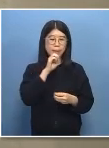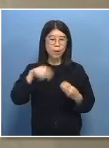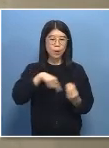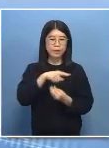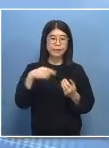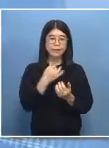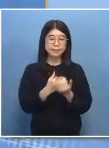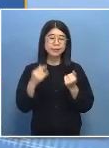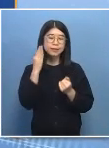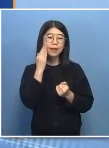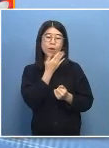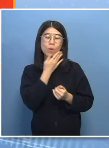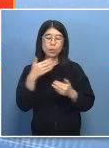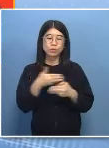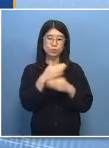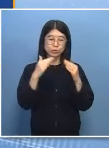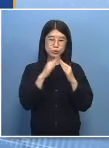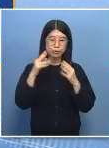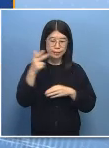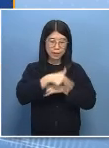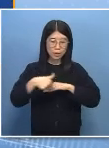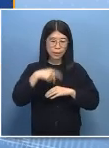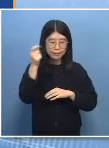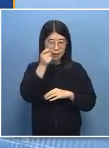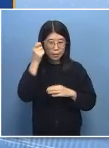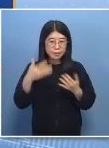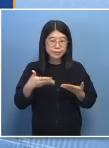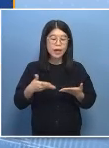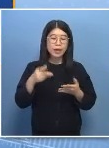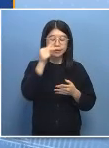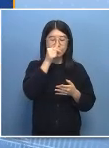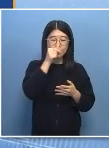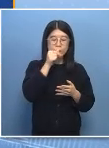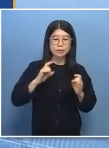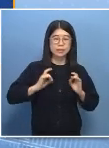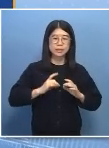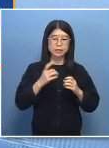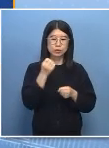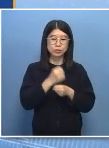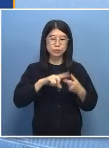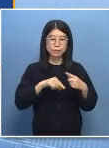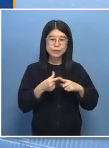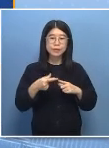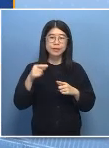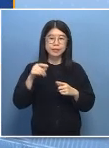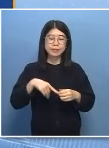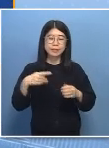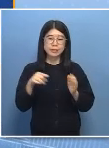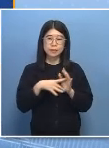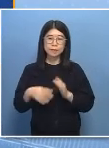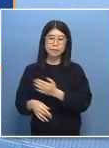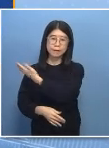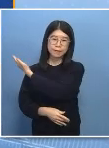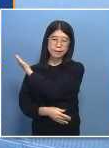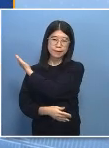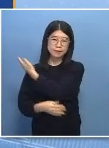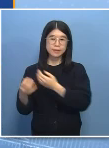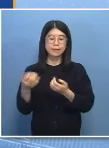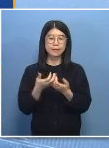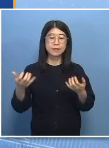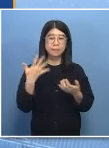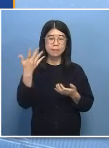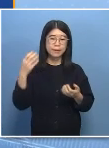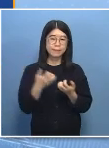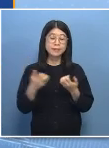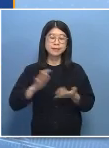署，計劃參照而家燃油私家車做法，將電動車牌費分5級制，分3年增加收